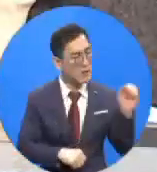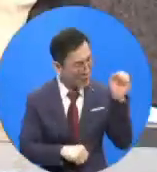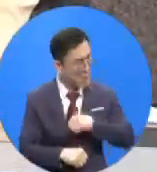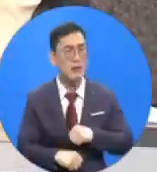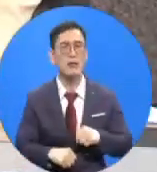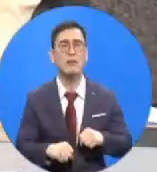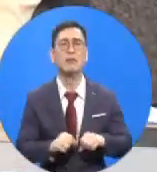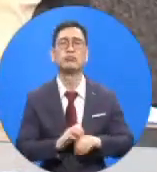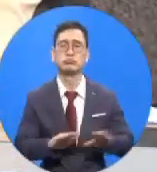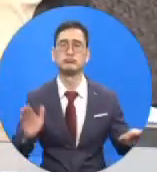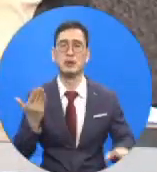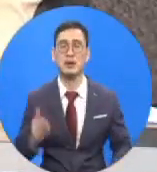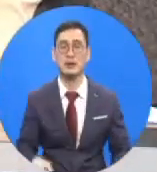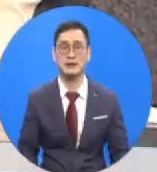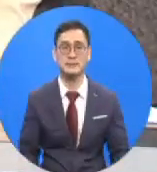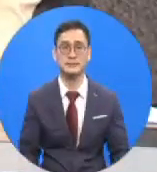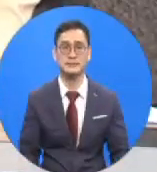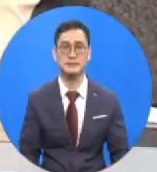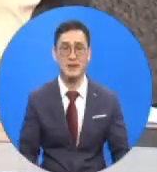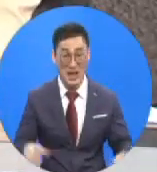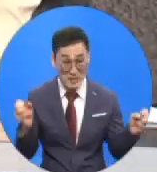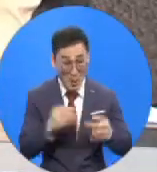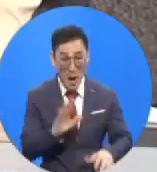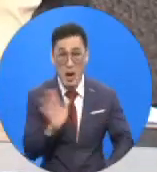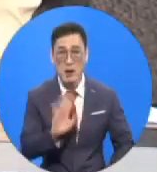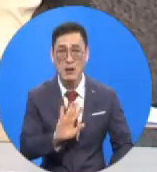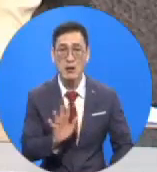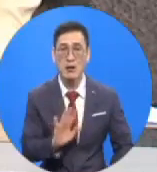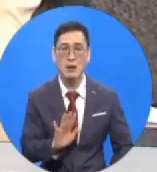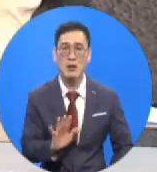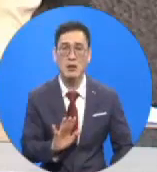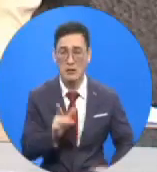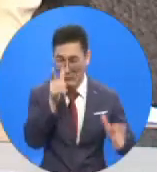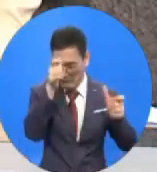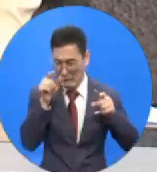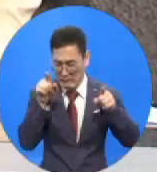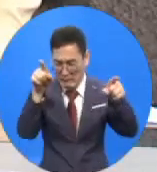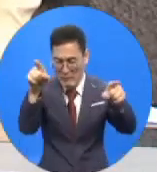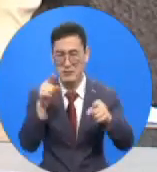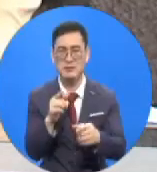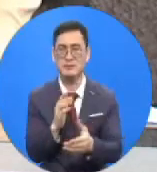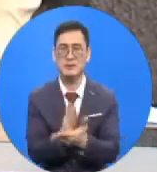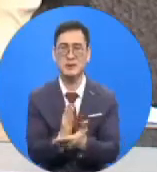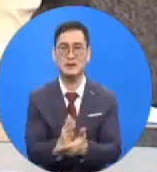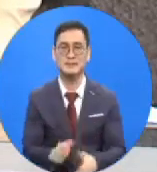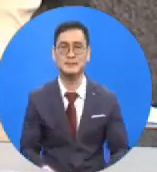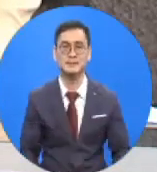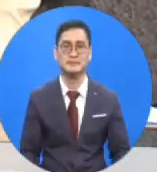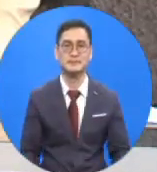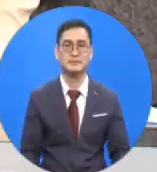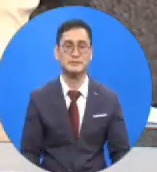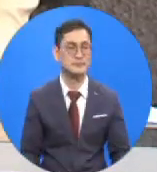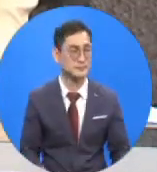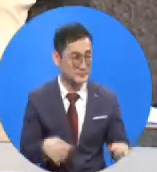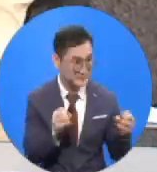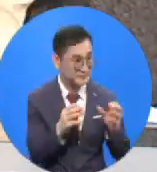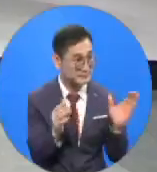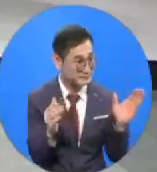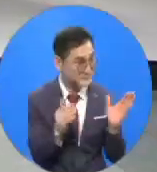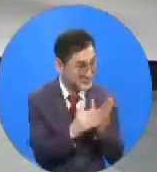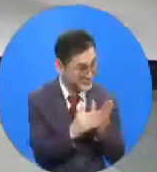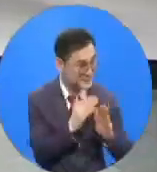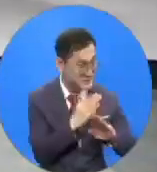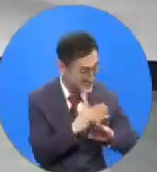지금은 정보 부족이 업무도 코너가 반역 에만 집중할 때가 아닌가 싶을 쓸 수 있습니다 여기서 처음 일 있으면 완전 인사드리게